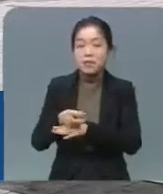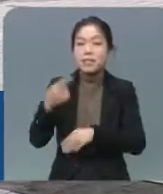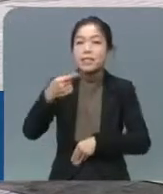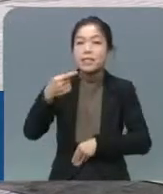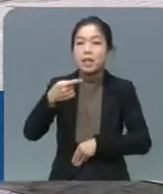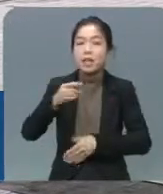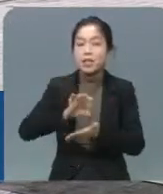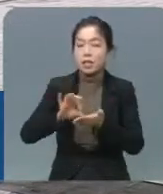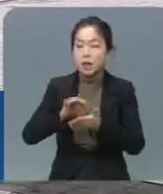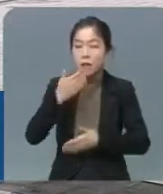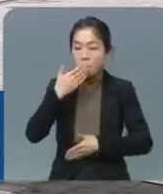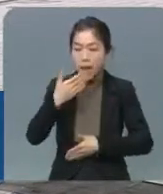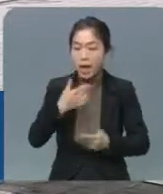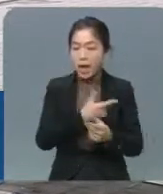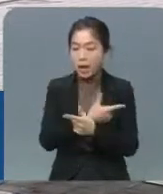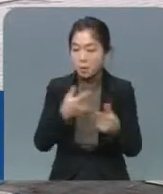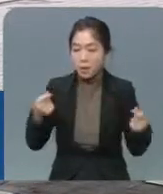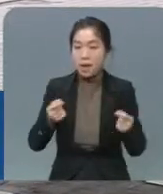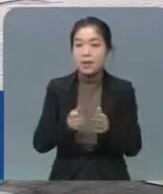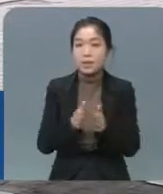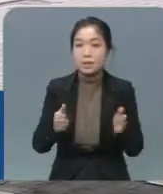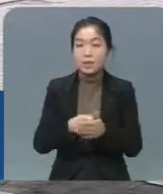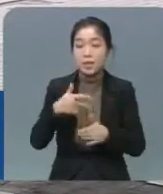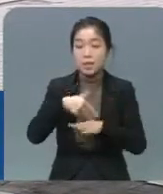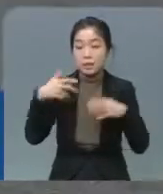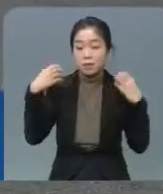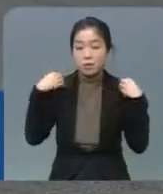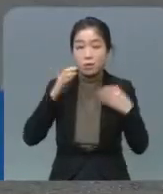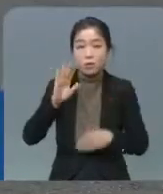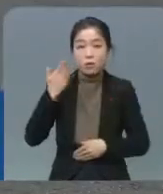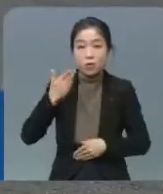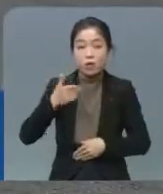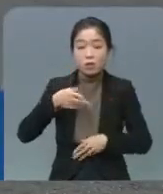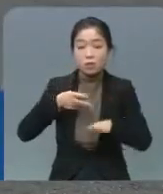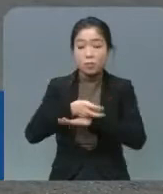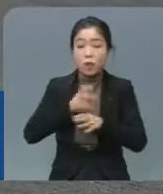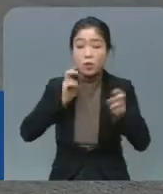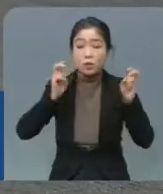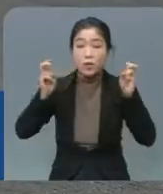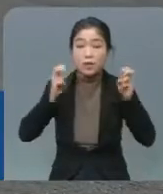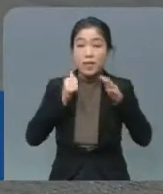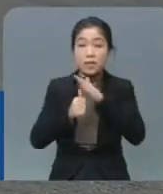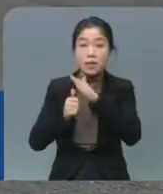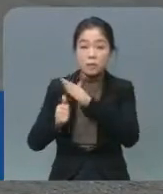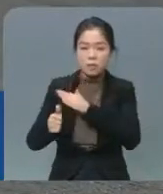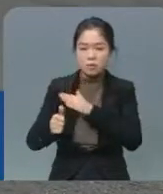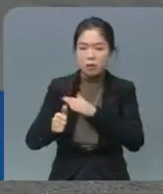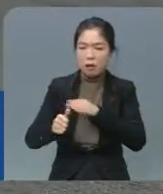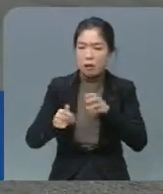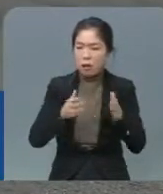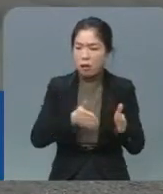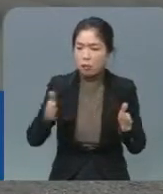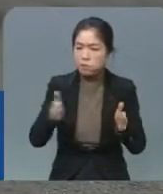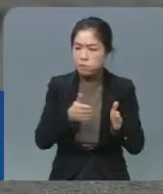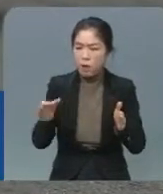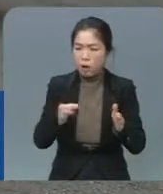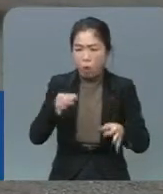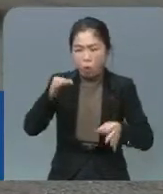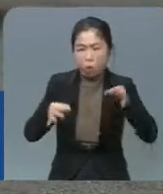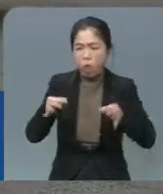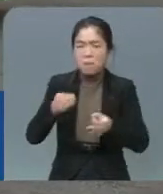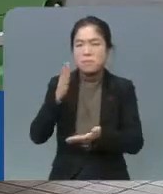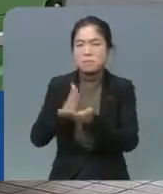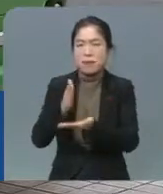이용하는 단일 요금제를 시행합니다. 진도군은 최근 여객 운수사 대표들과 복잡한 구간 요금제를 폐지하고